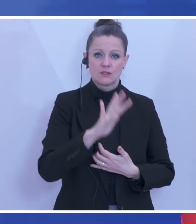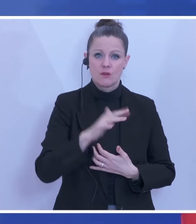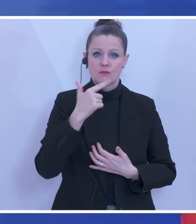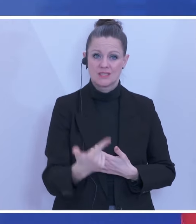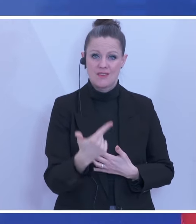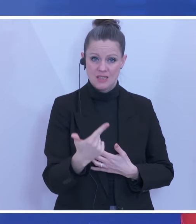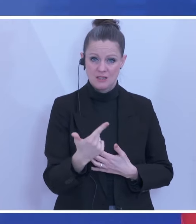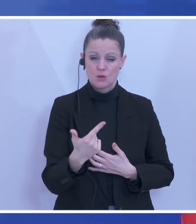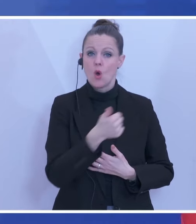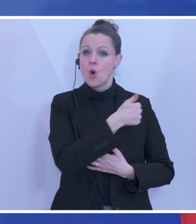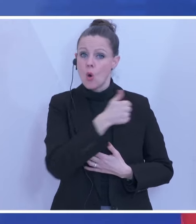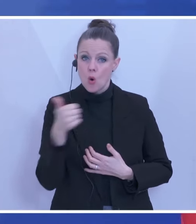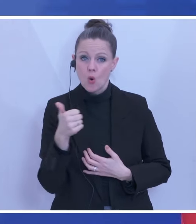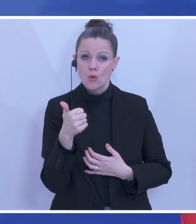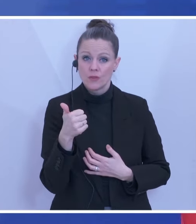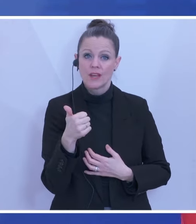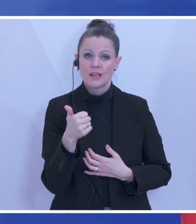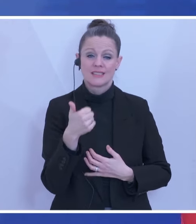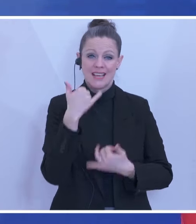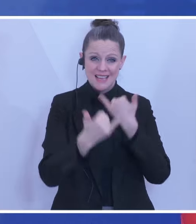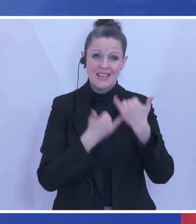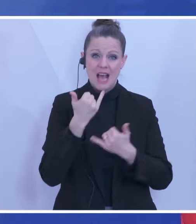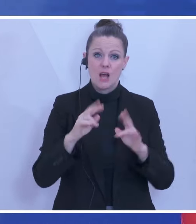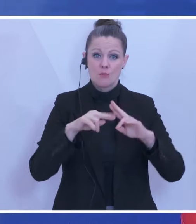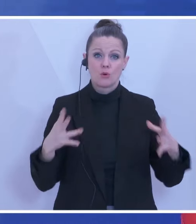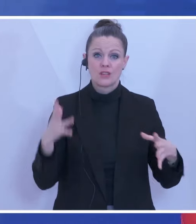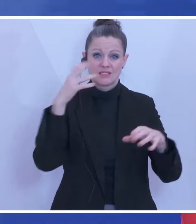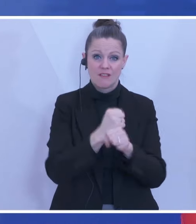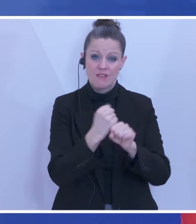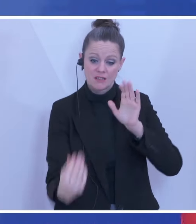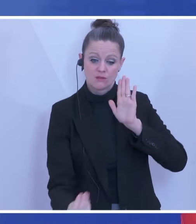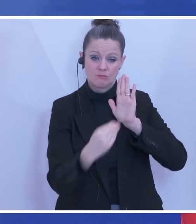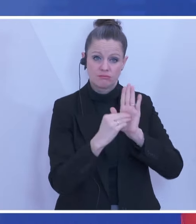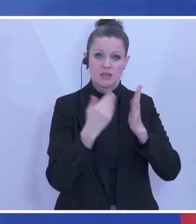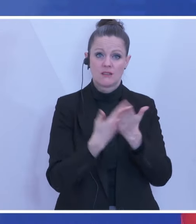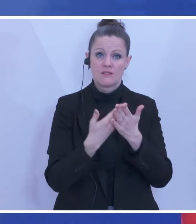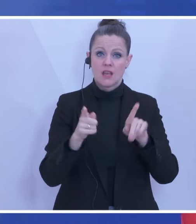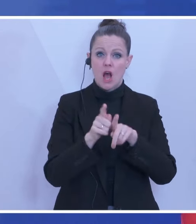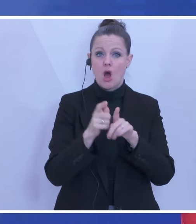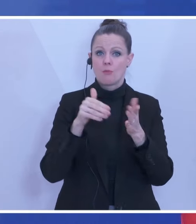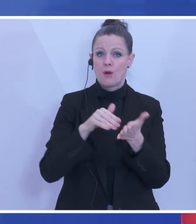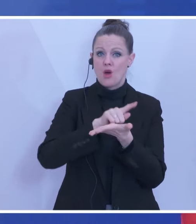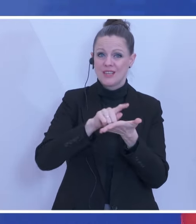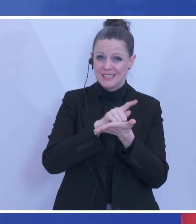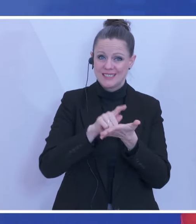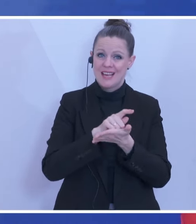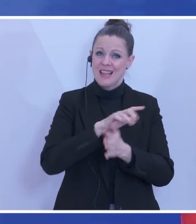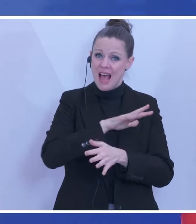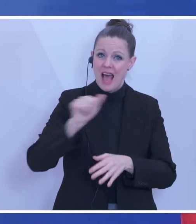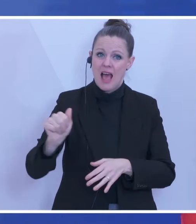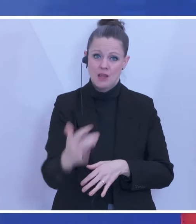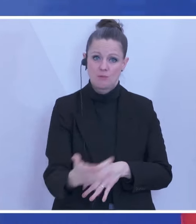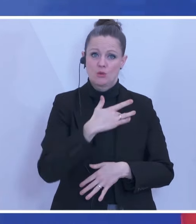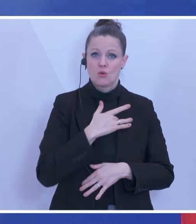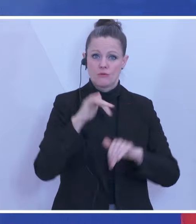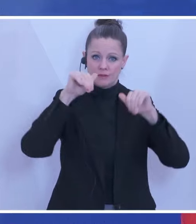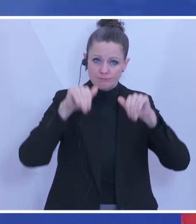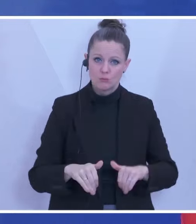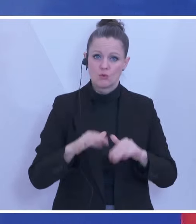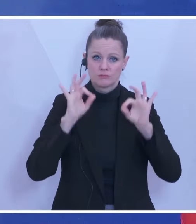Bundesverfassung gewesen sein wird, abschafft, dann glaube ich, sollte man sich auch die Zeit nehmen, um das mit allen, es betrifft, auch entsprechend